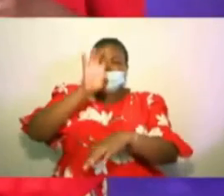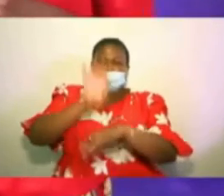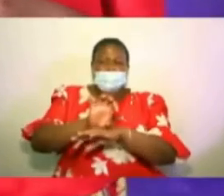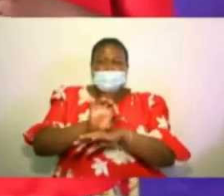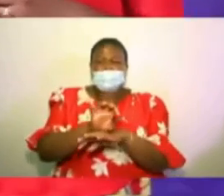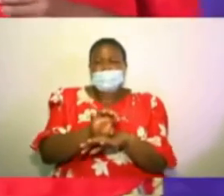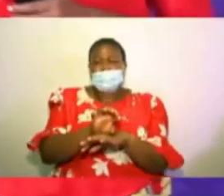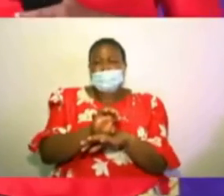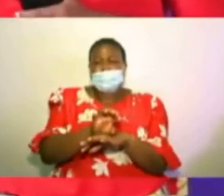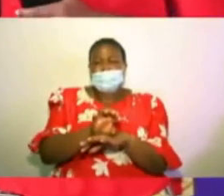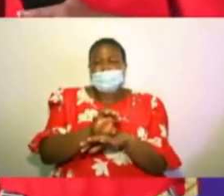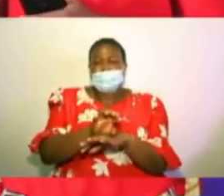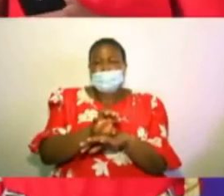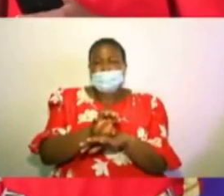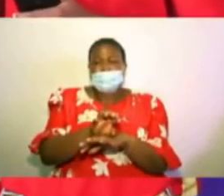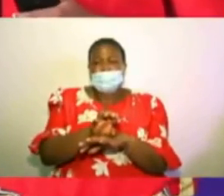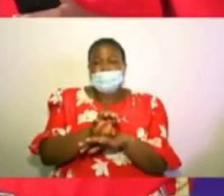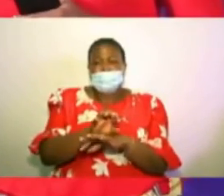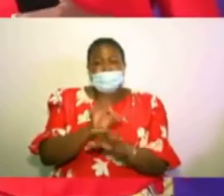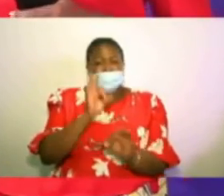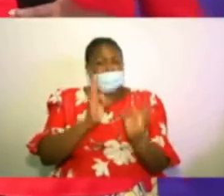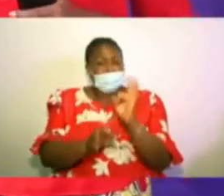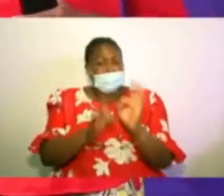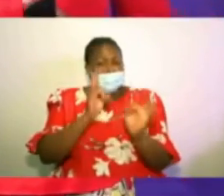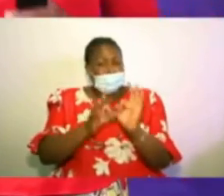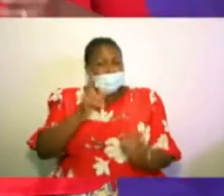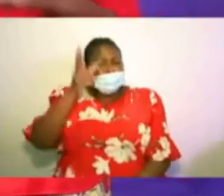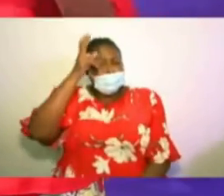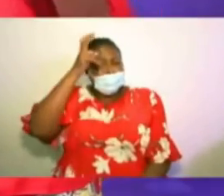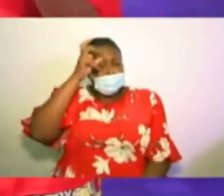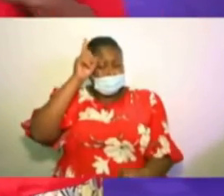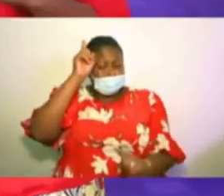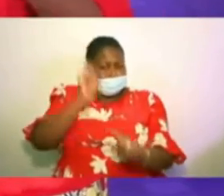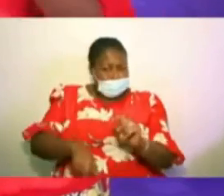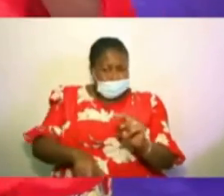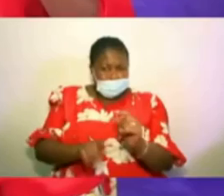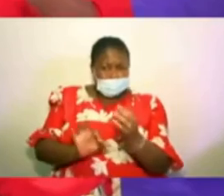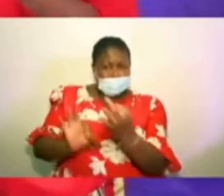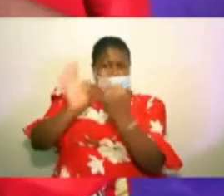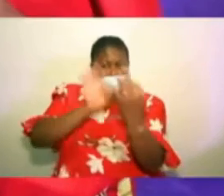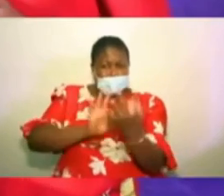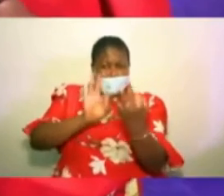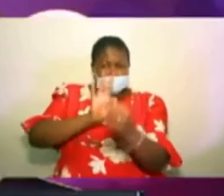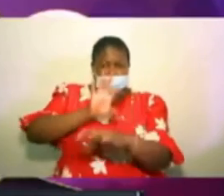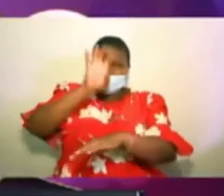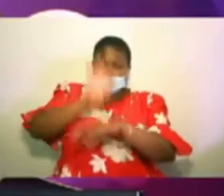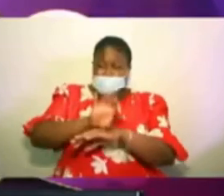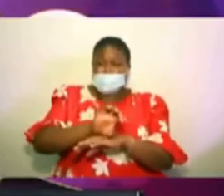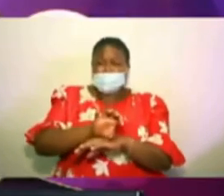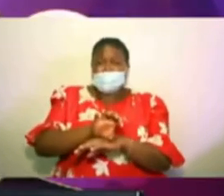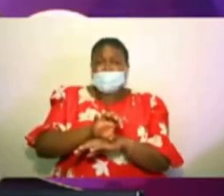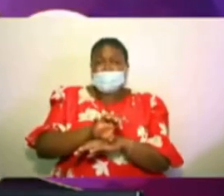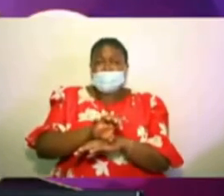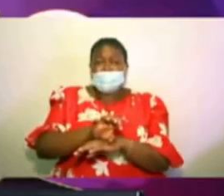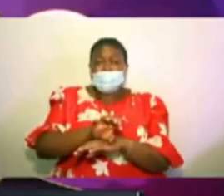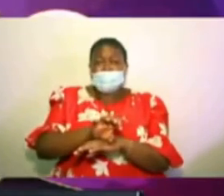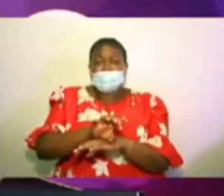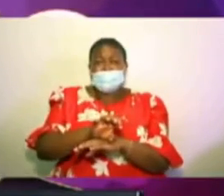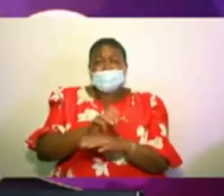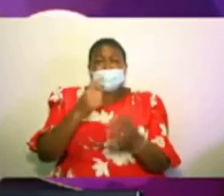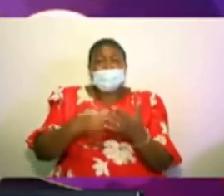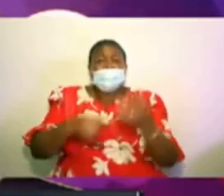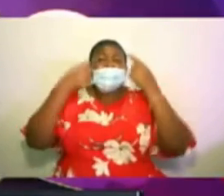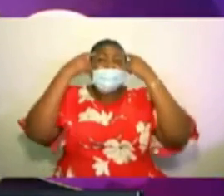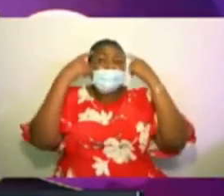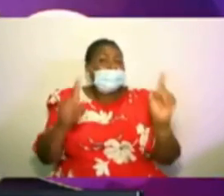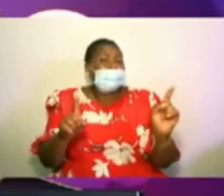contre l'Église. And if they cannot stand before it. Et s'ils ne peuvent pas se tenir contre l'Église. Then either they stand there for it to